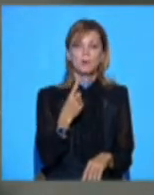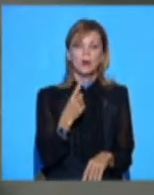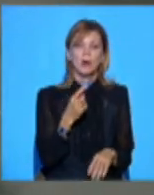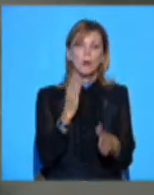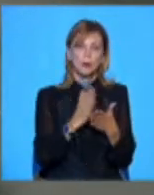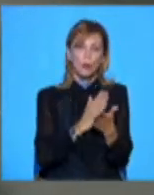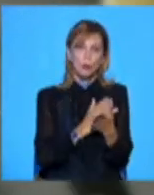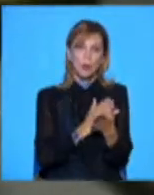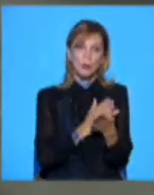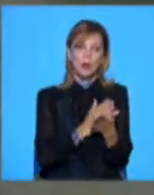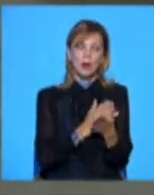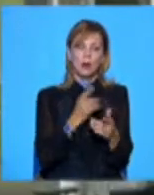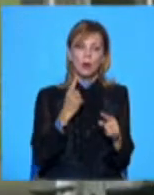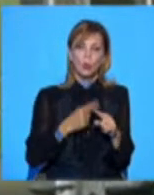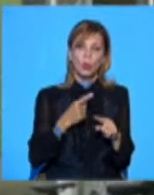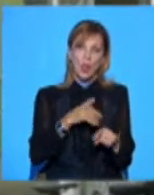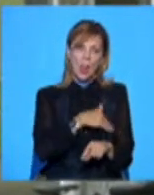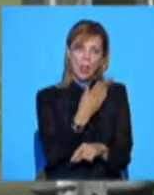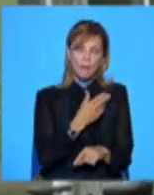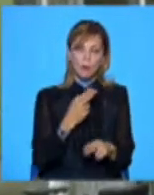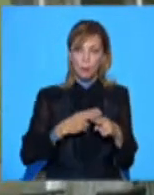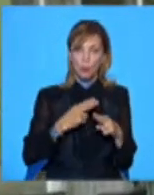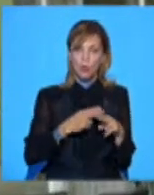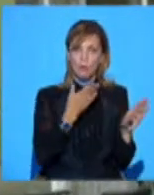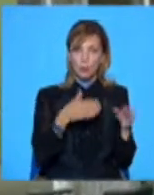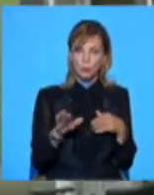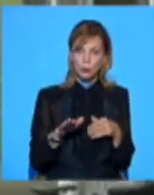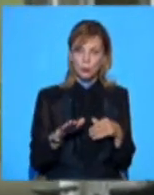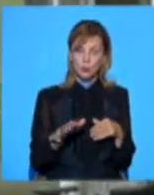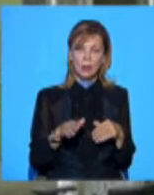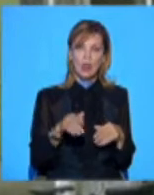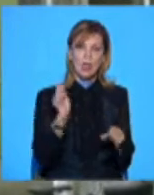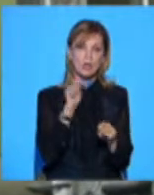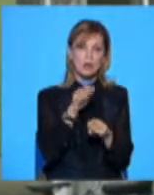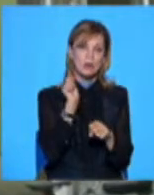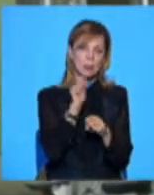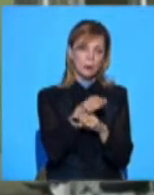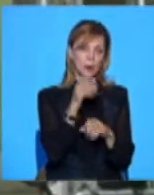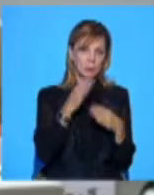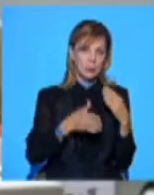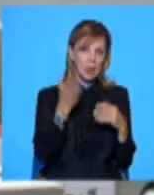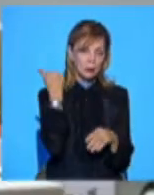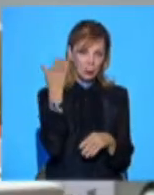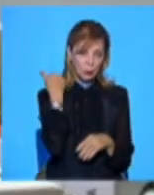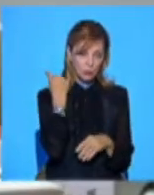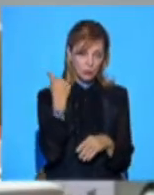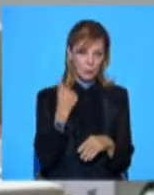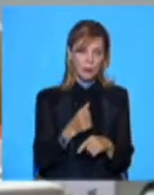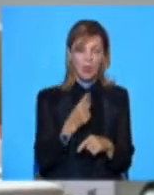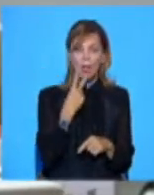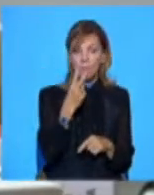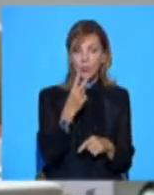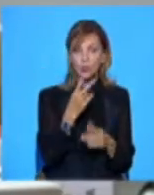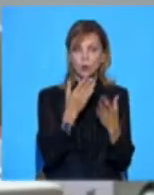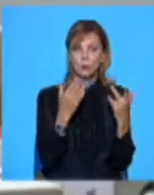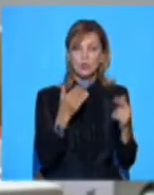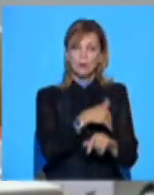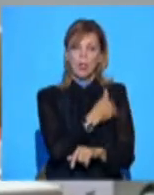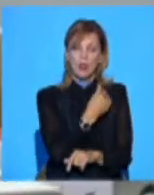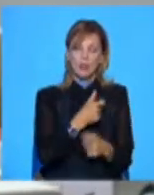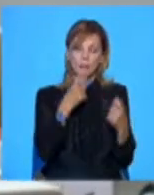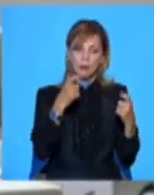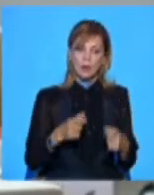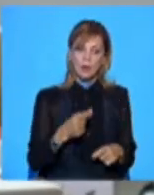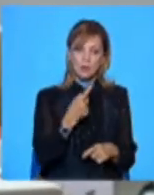disconfort digestiv în cazul elevilor au apărut încă de la finele săptămânii trecute. Simptome au existat la elevii de